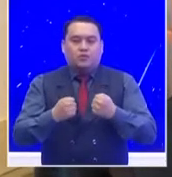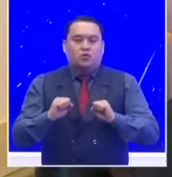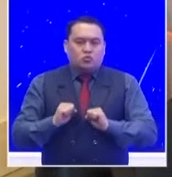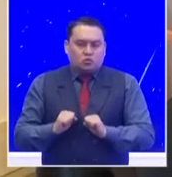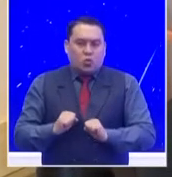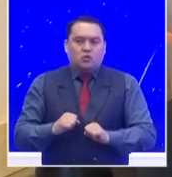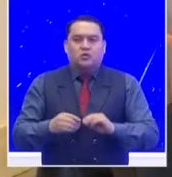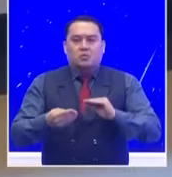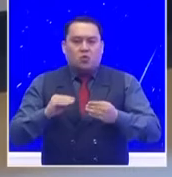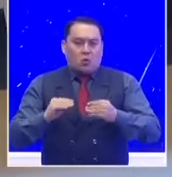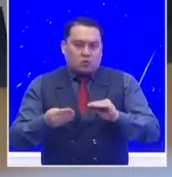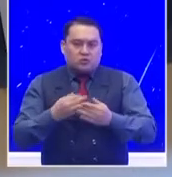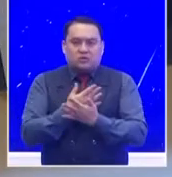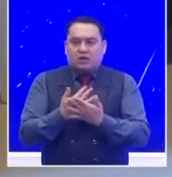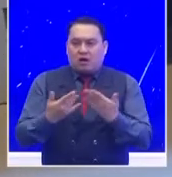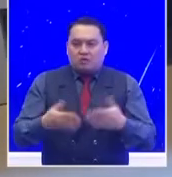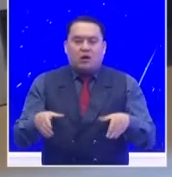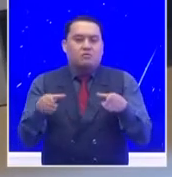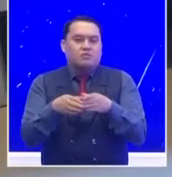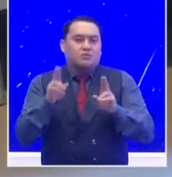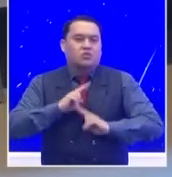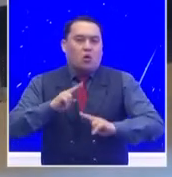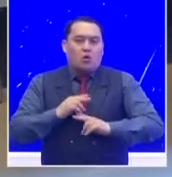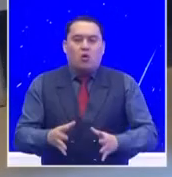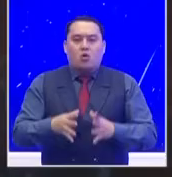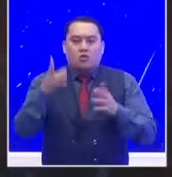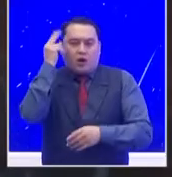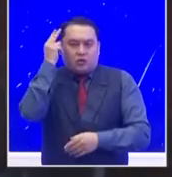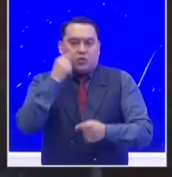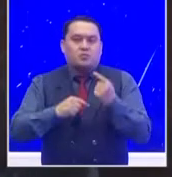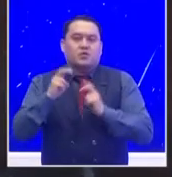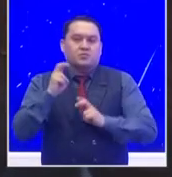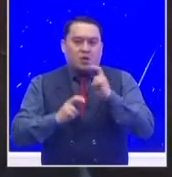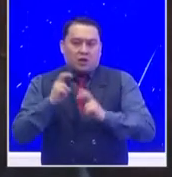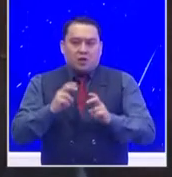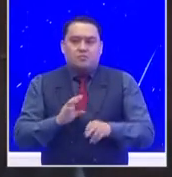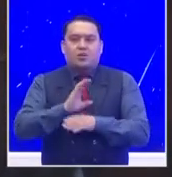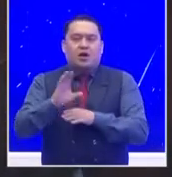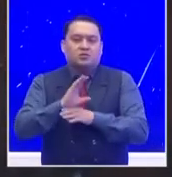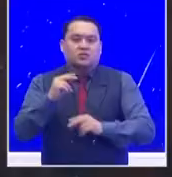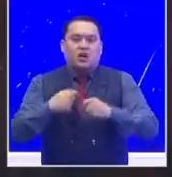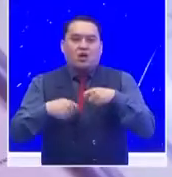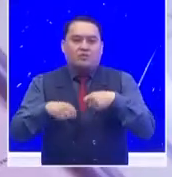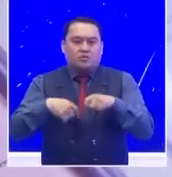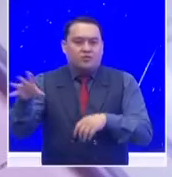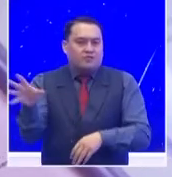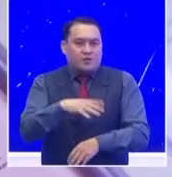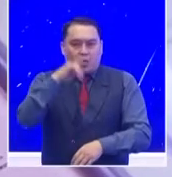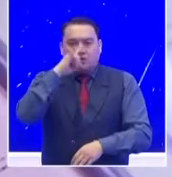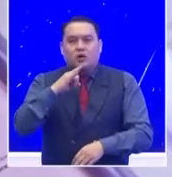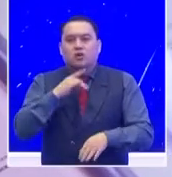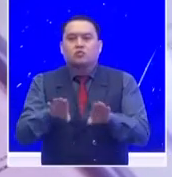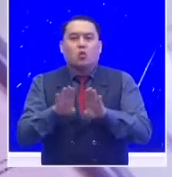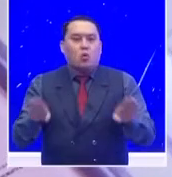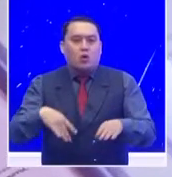износостойкость, эластичность и так далее. Компания сотрудничает с огромным количеством предприятий и поставляет товар по всему Казахстану.